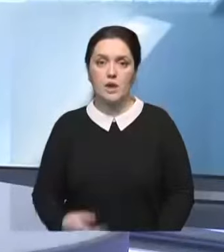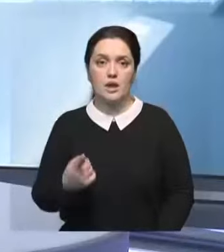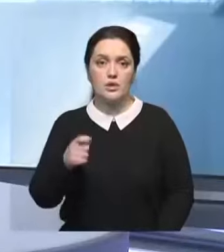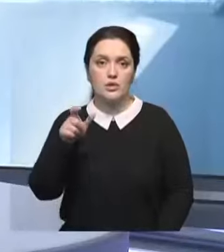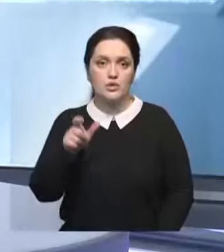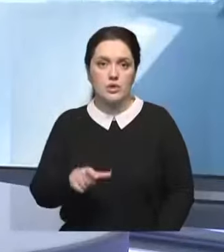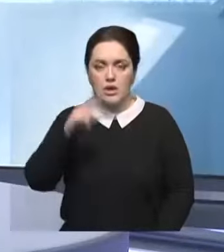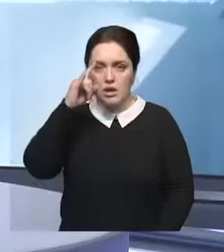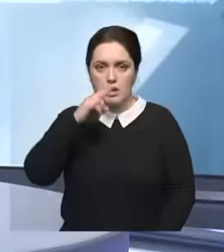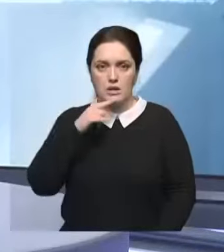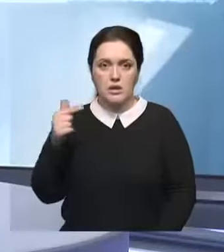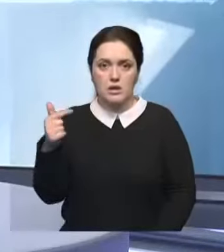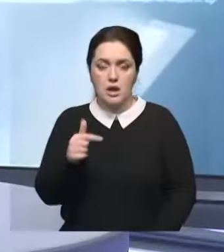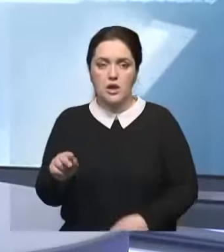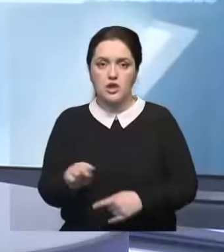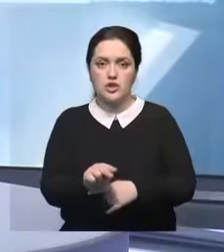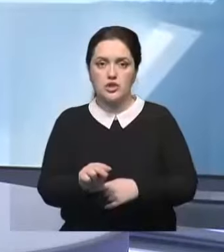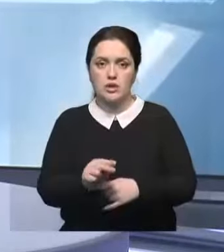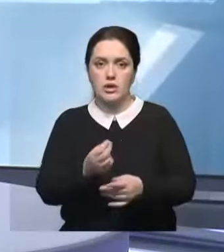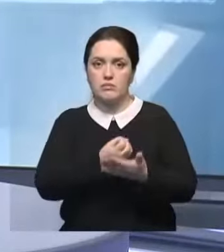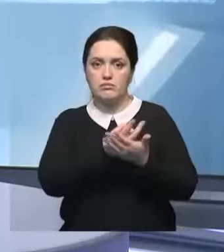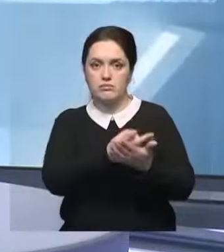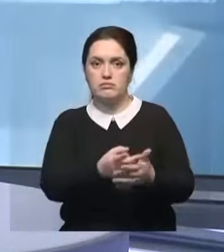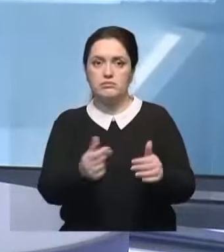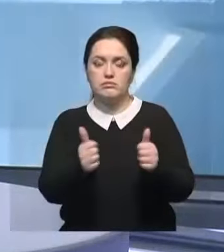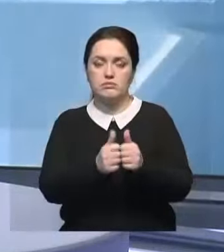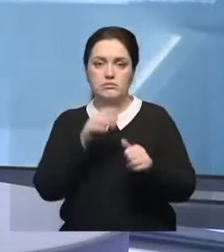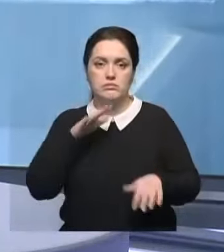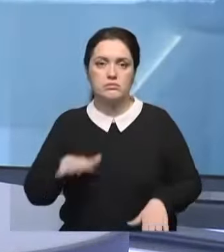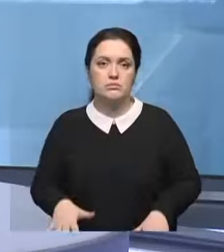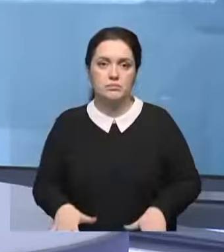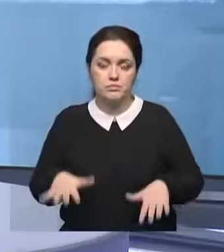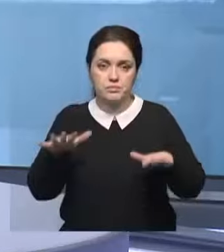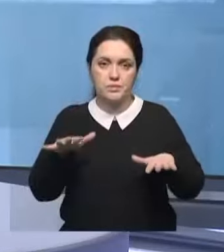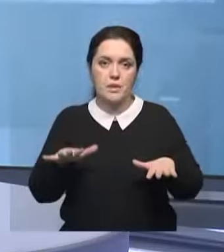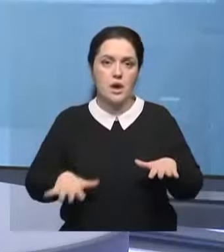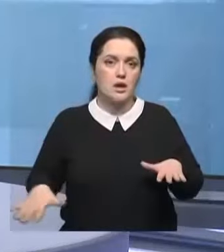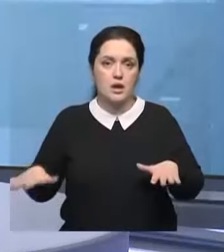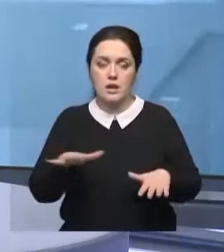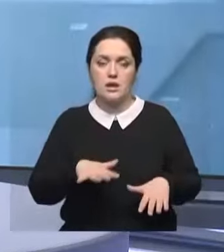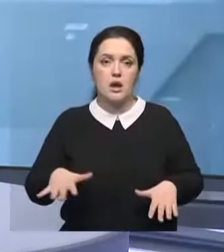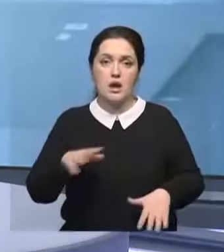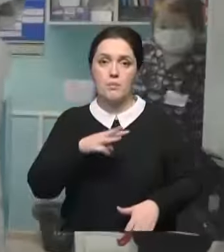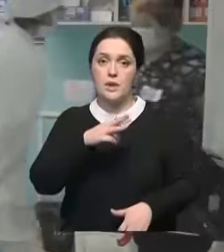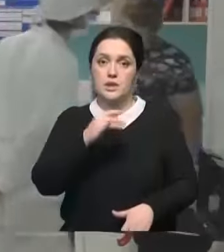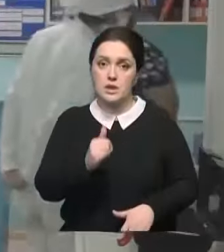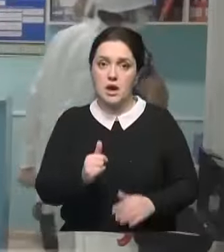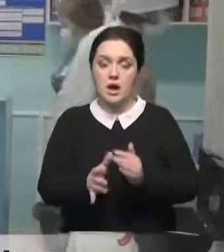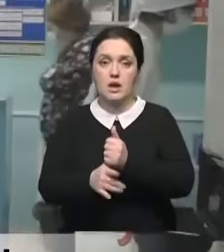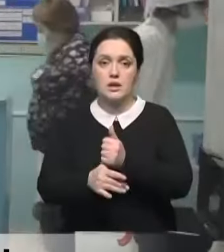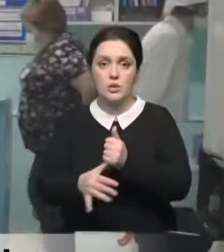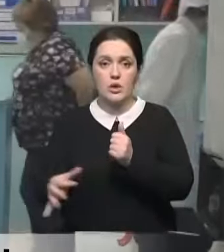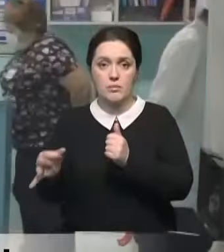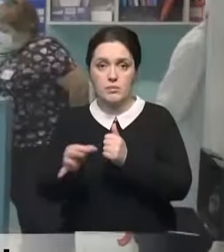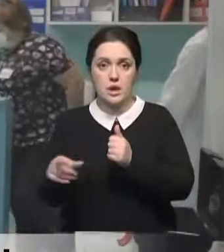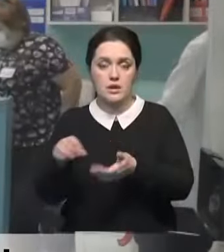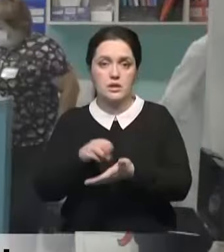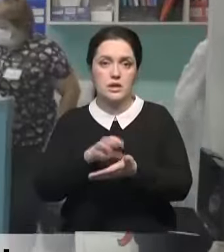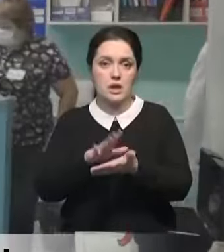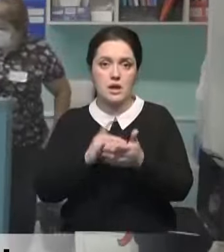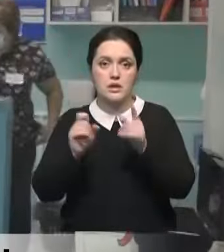Больше 100 казахстанцев получают лечение в стационарах, расположенных в потопленных регионах. В основном это жители Мангыстауской, Атырауской